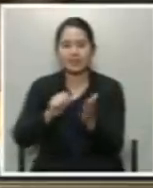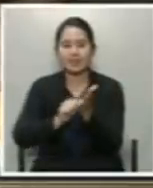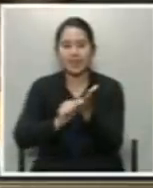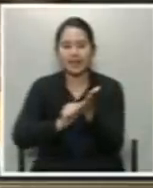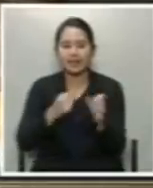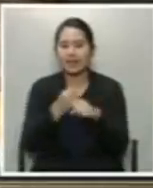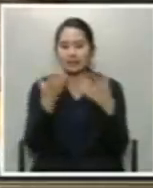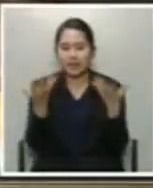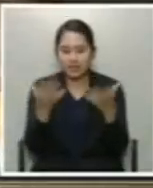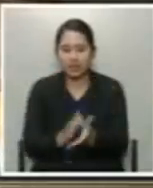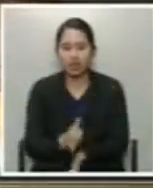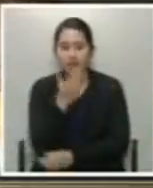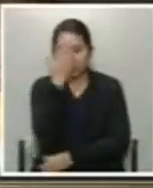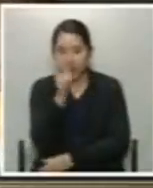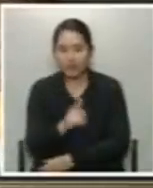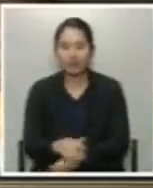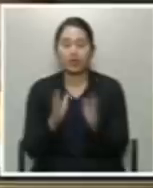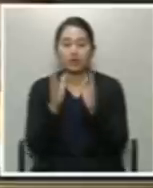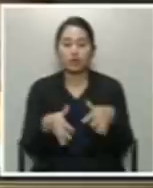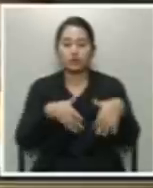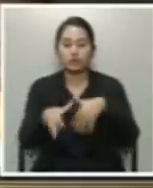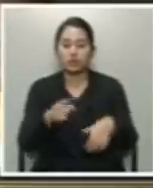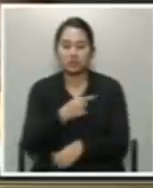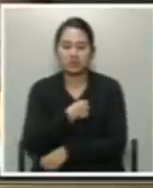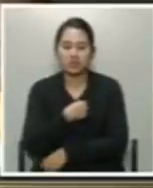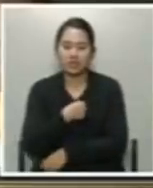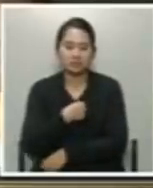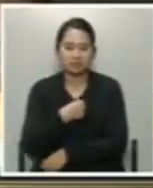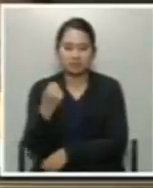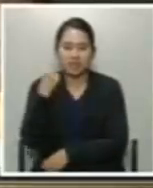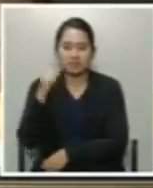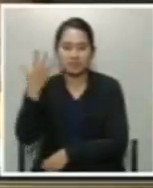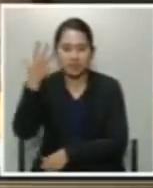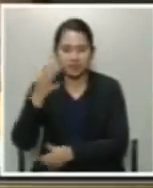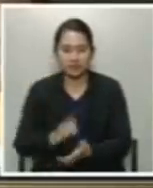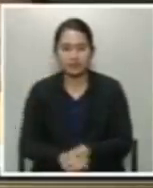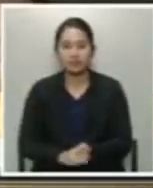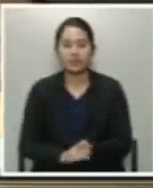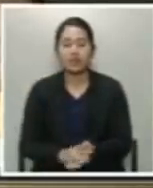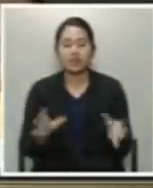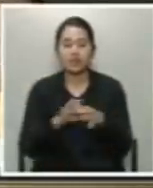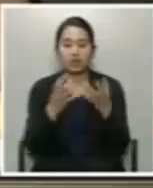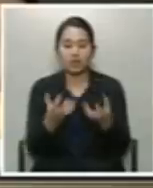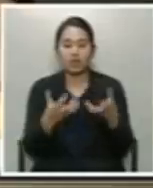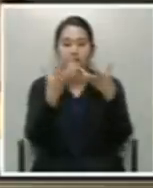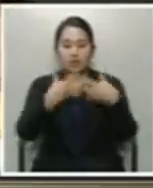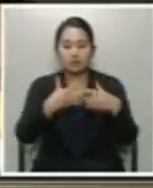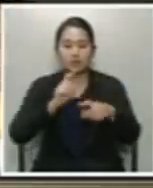เห็นความเชื่อมั่นของผู้บริโภคต่ำอย่างนี้อัตราการใช้กำลังการผลิตแย่อย่าง